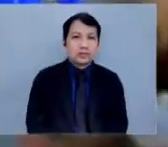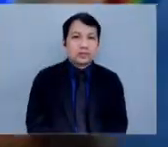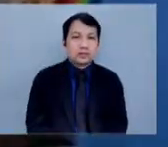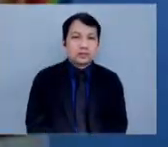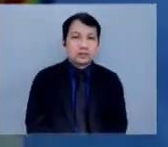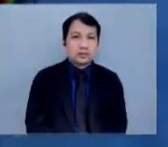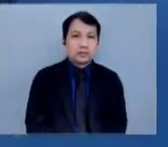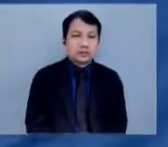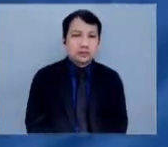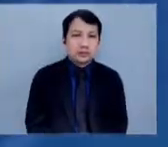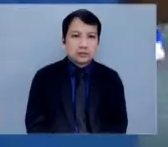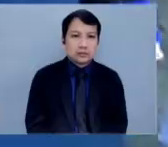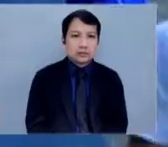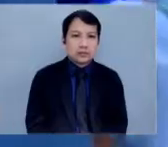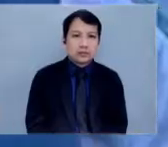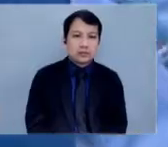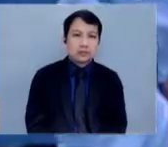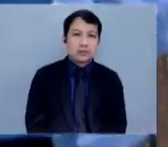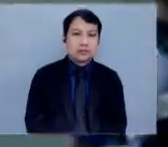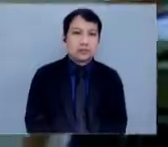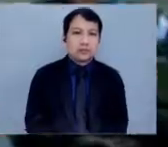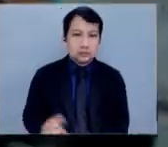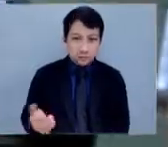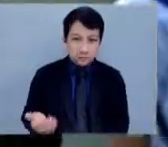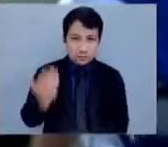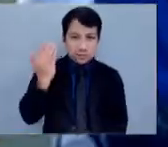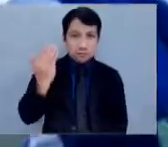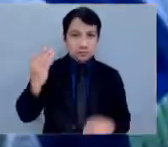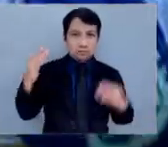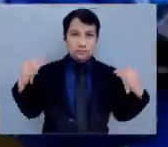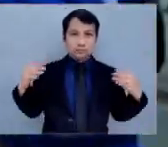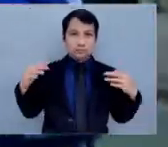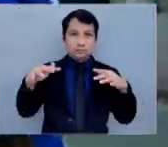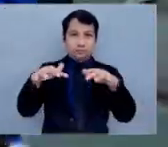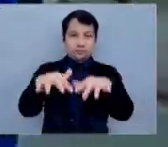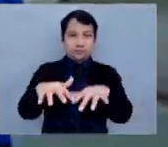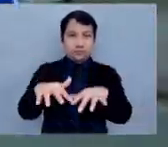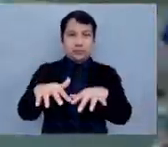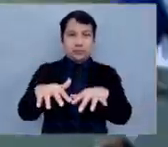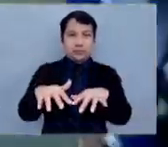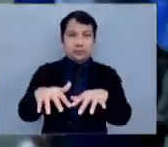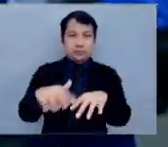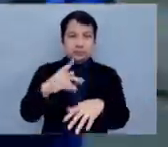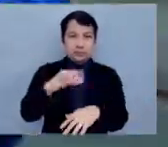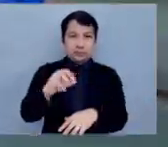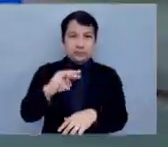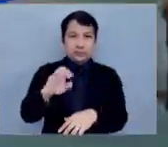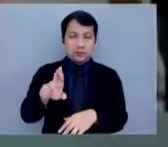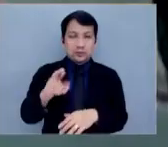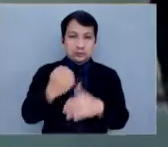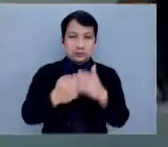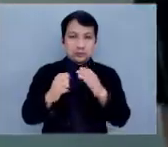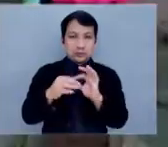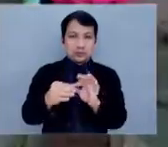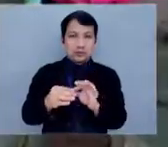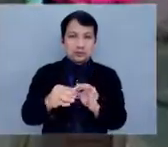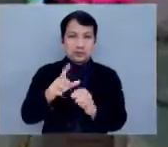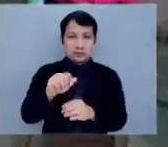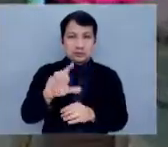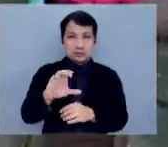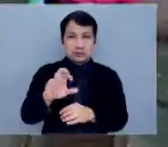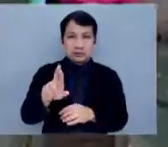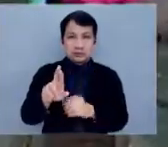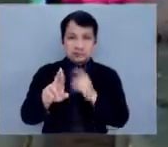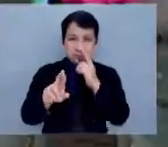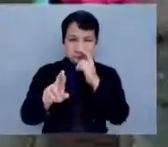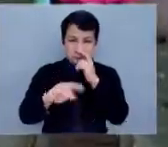Hindi pa tuluyang pumuputok ang araw, sunod-sunod na ang dating ng mga estudyante sa Padre Mariano Gomez Elementary School sa Santa Cruz, Maynila. Simula kasi